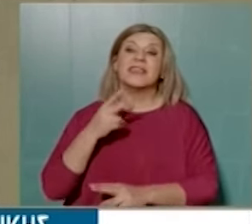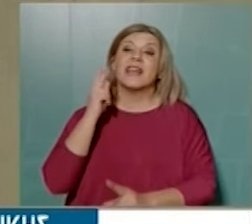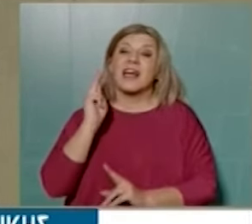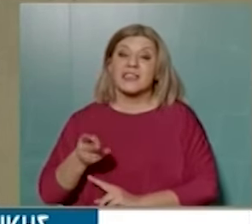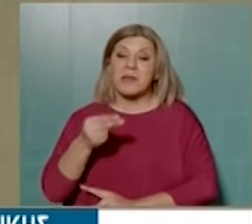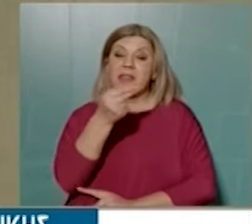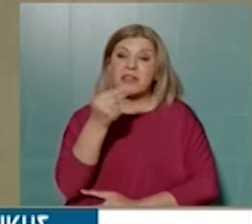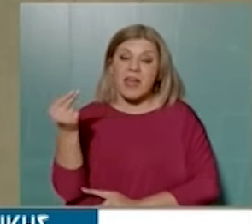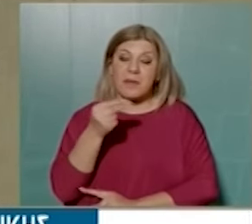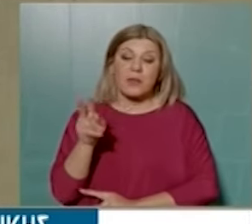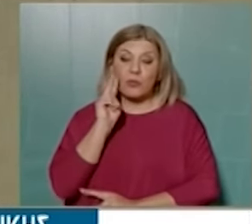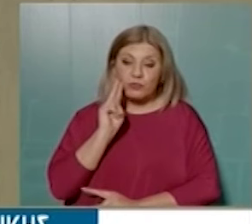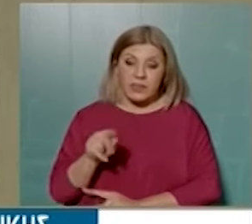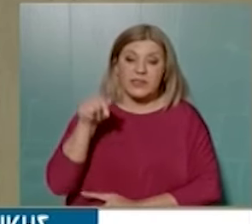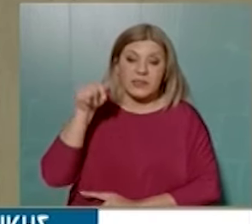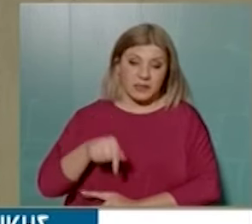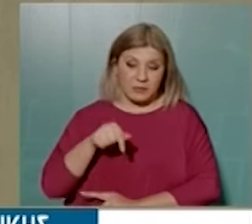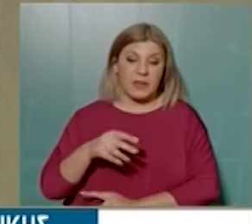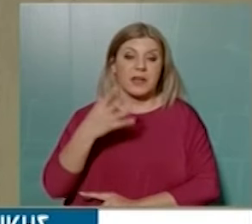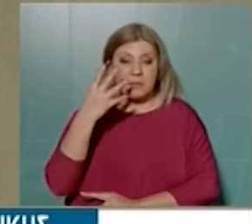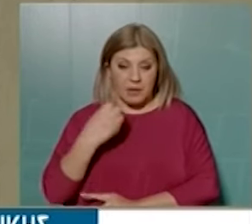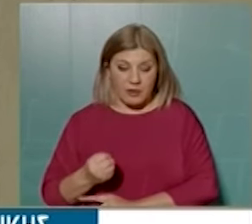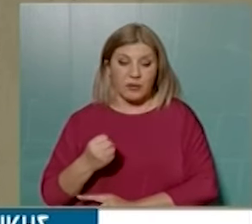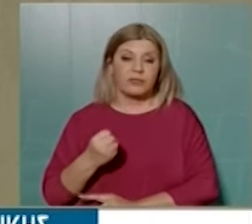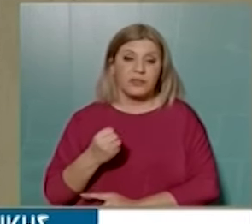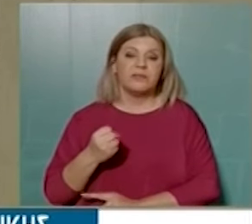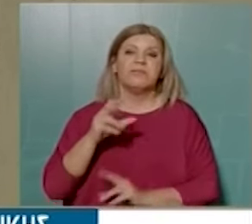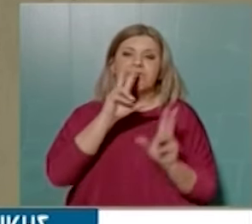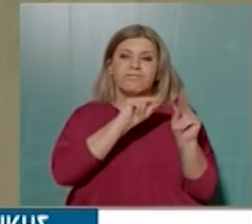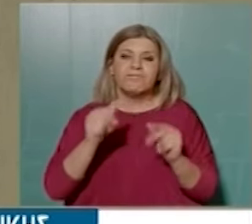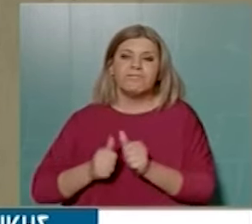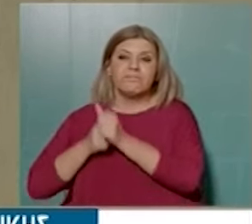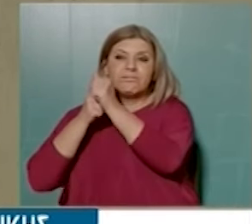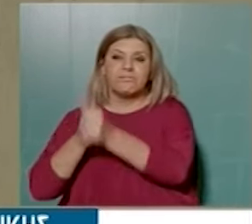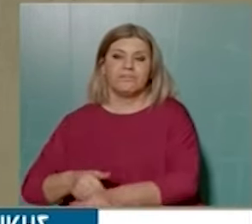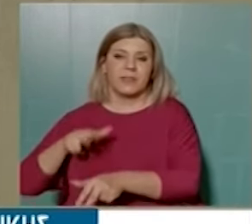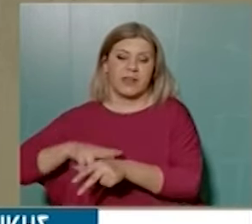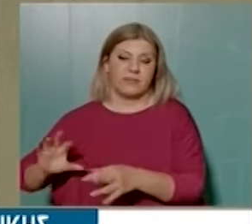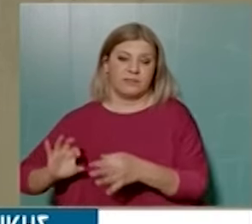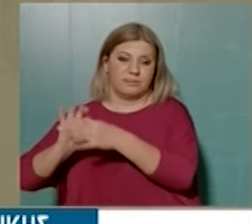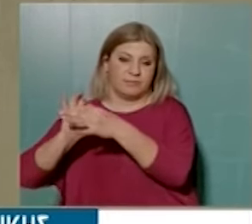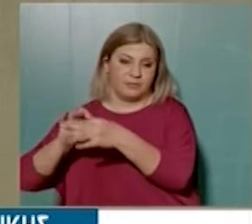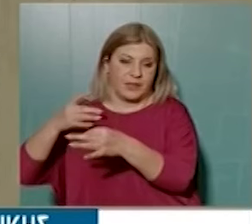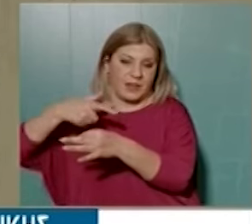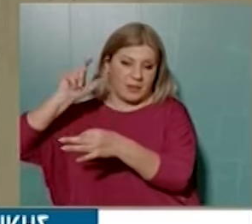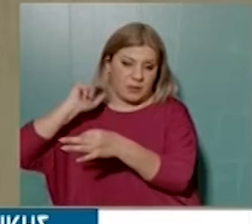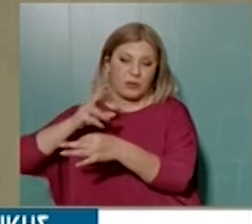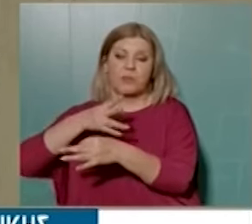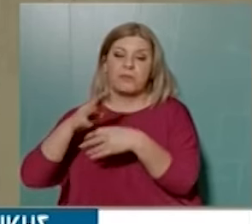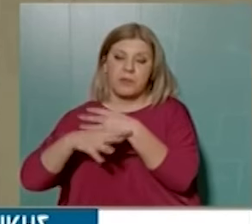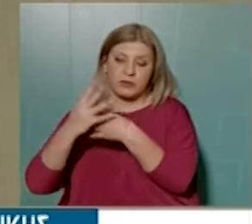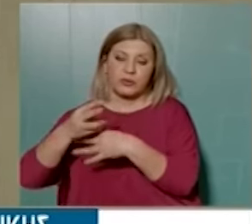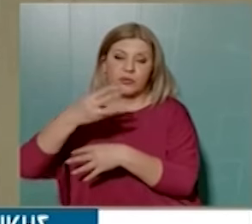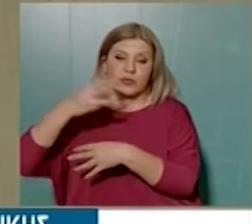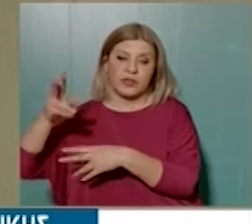ζητήματα όπως φαίνεται και σήμερα υπάρχουν εμβληματικές ταυτίσεις των παρατάξεων που στηρίχθηκαν από τη νέα δημοκρατία το πασοκ και τον